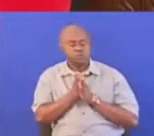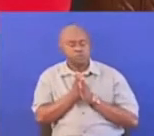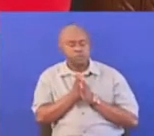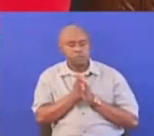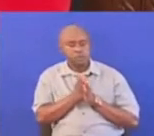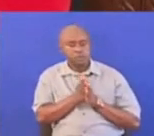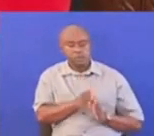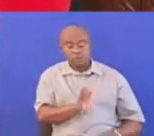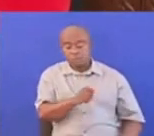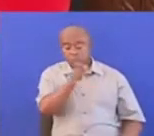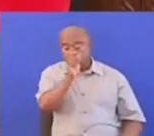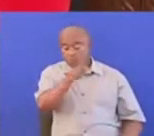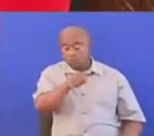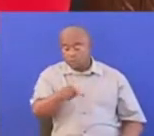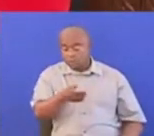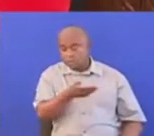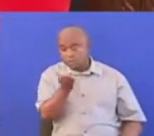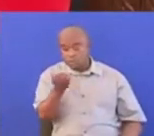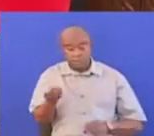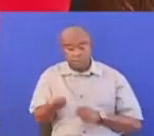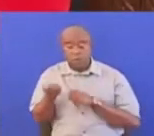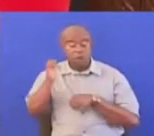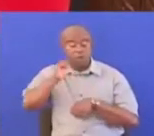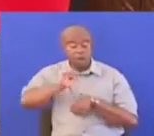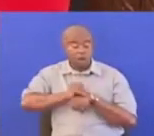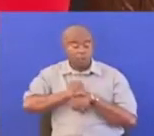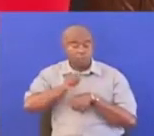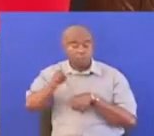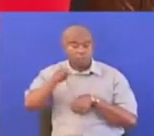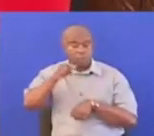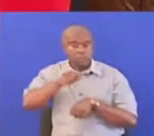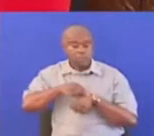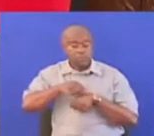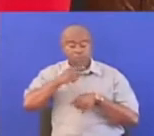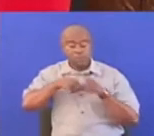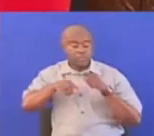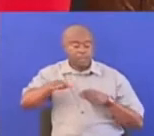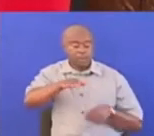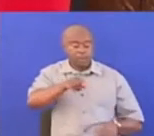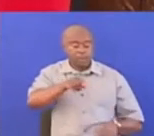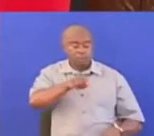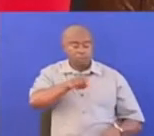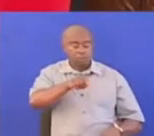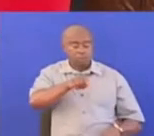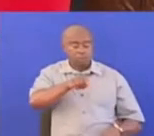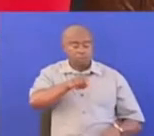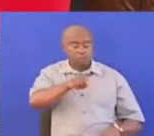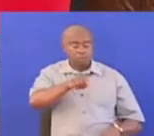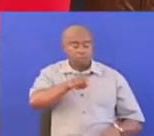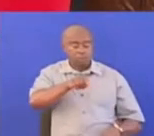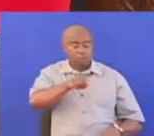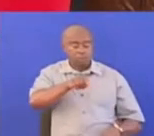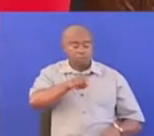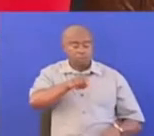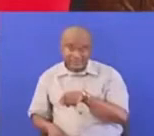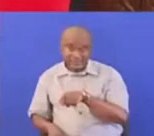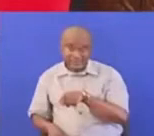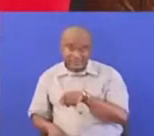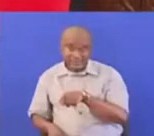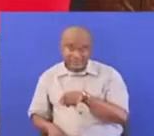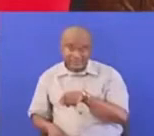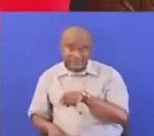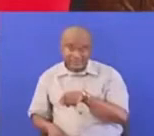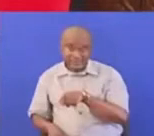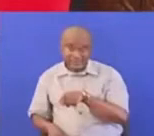wananchi wale wataalamu wetu wanapokwenda kwenye maeneo haya yote ya hifadhi ya Kigosi, lakini pamoja na kule